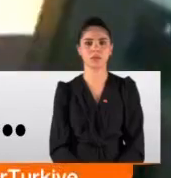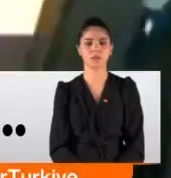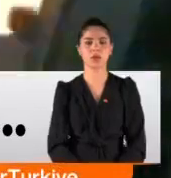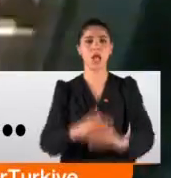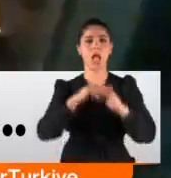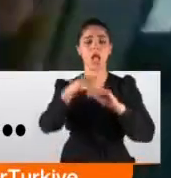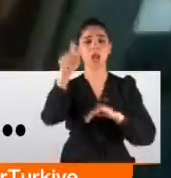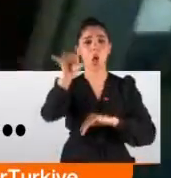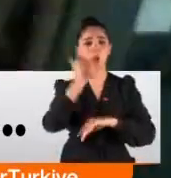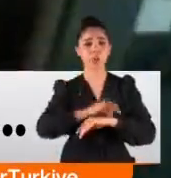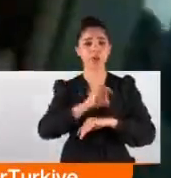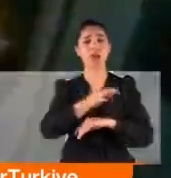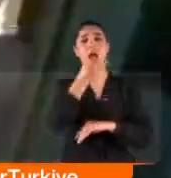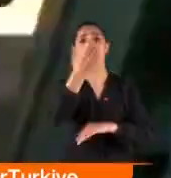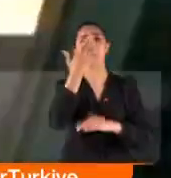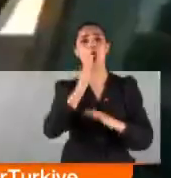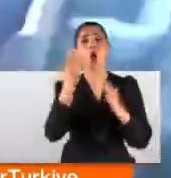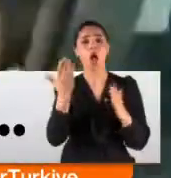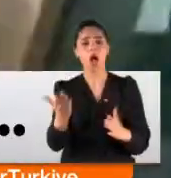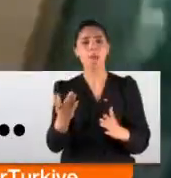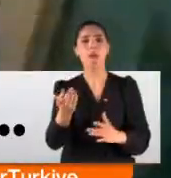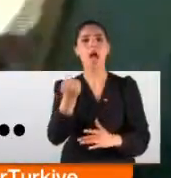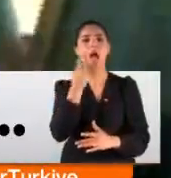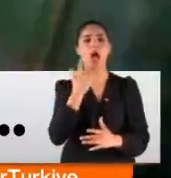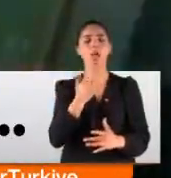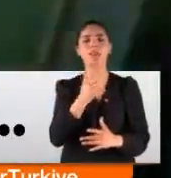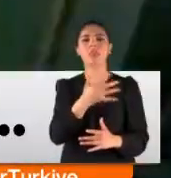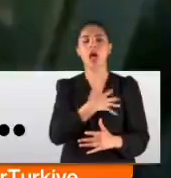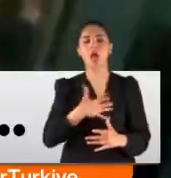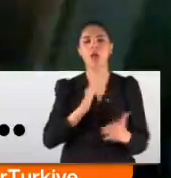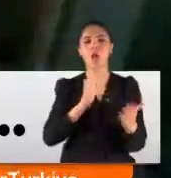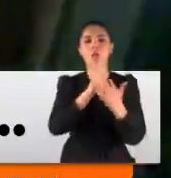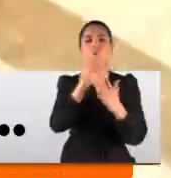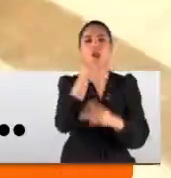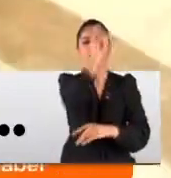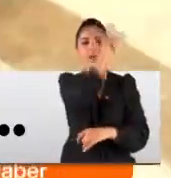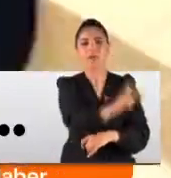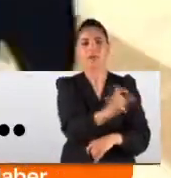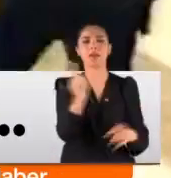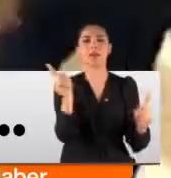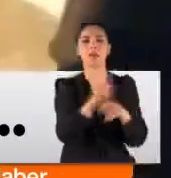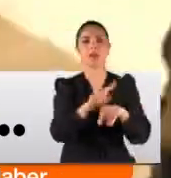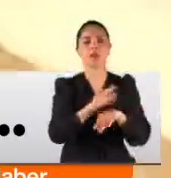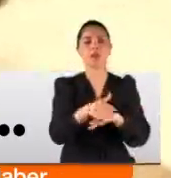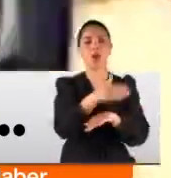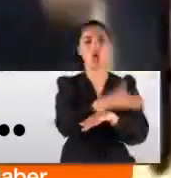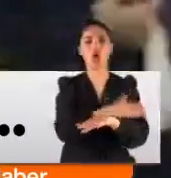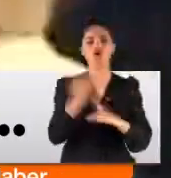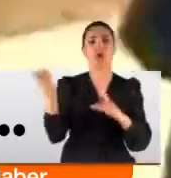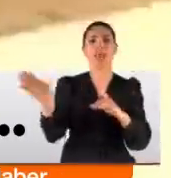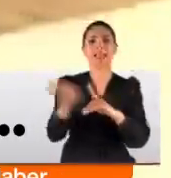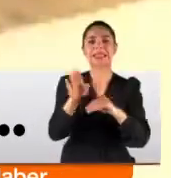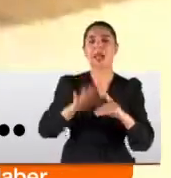Halk belki o dakikalarda habersizdi ama ana muhalefet lideri onlar gelmeden kısa süre önce darbeciler tarafından